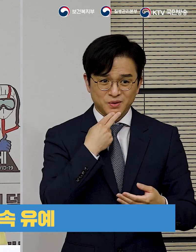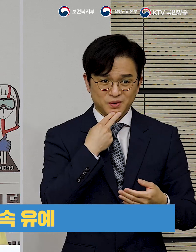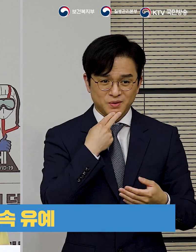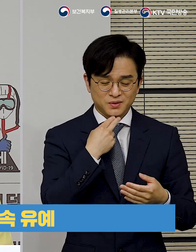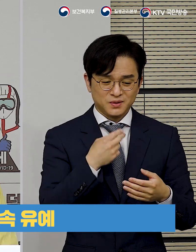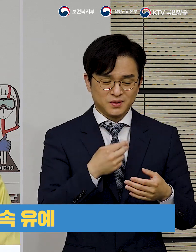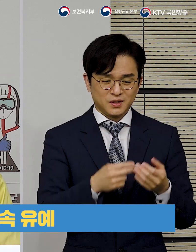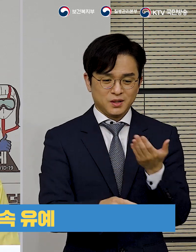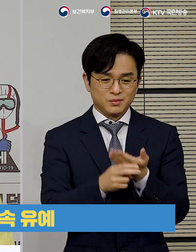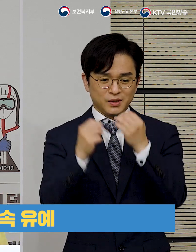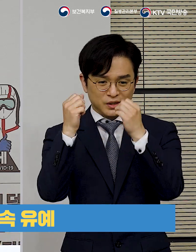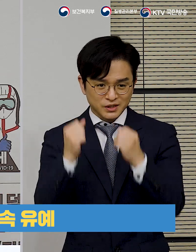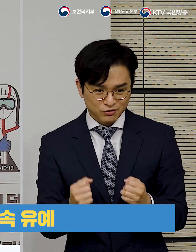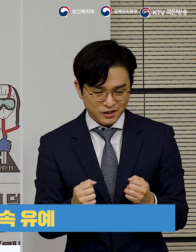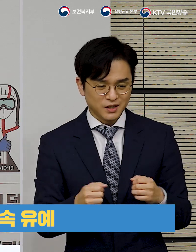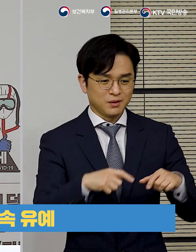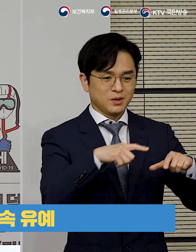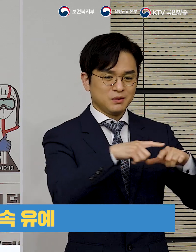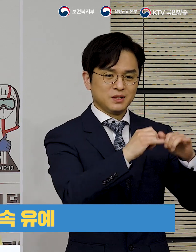그래서 법무부에서는